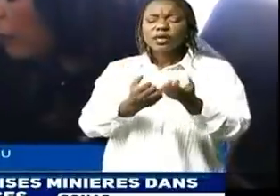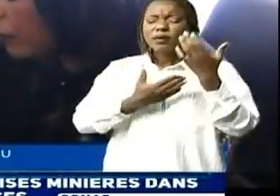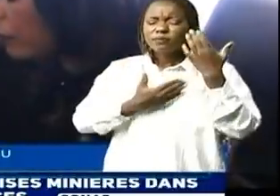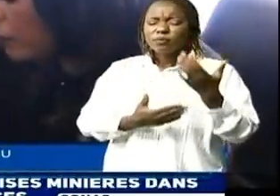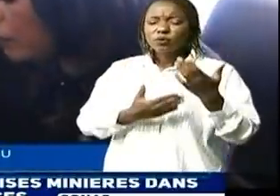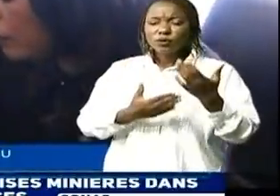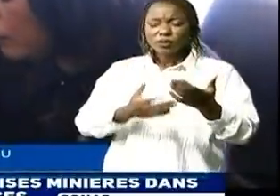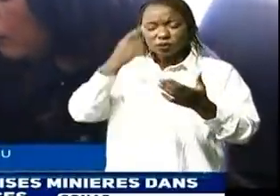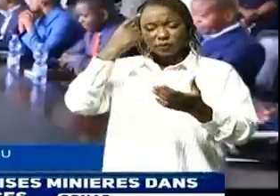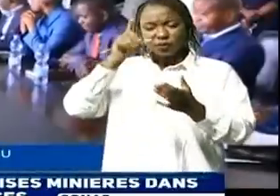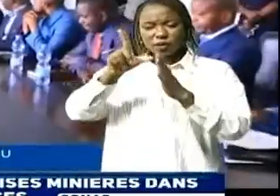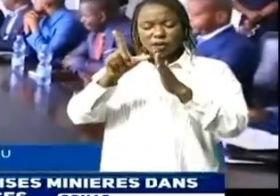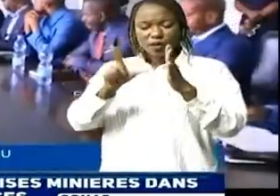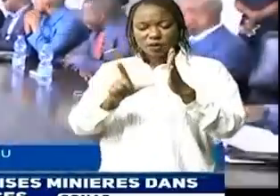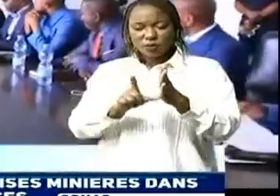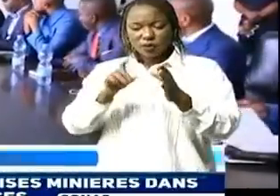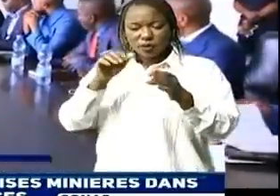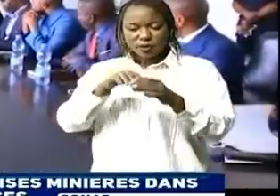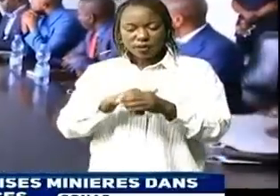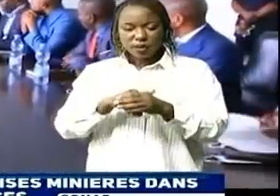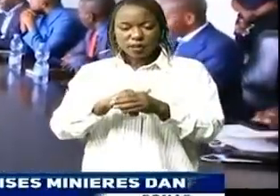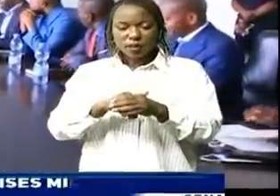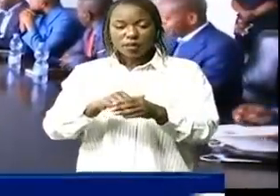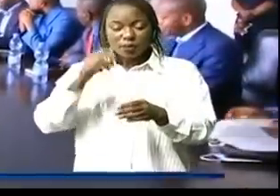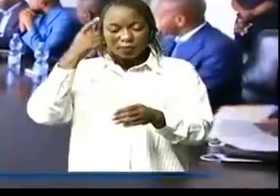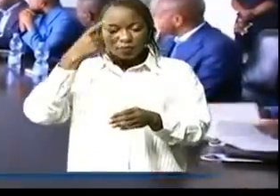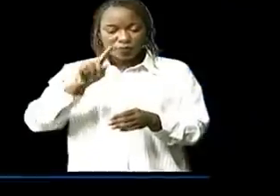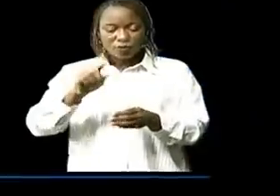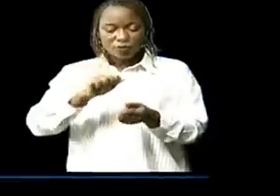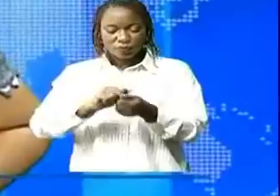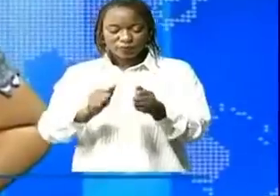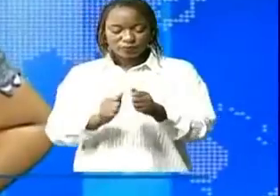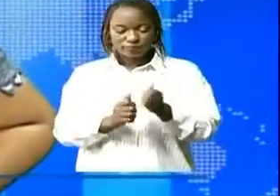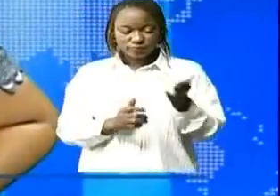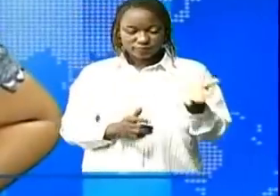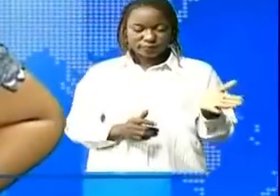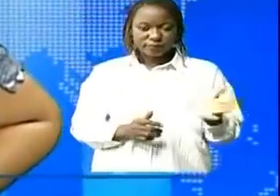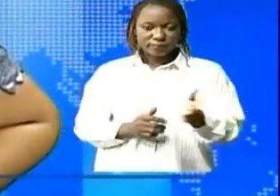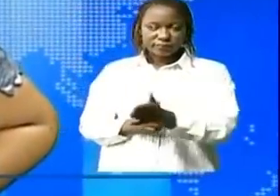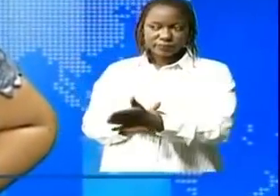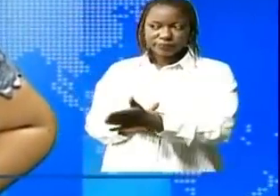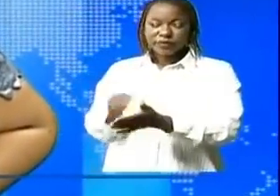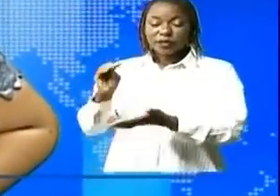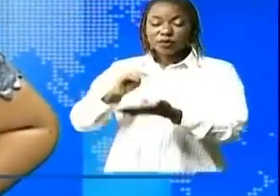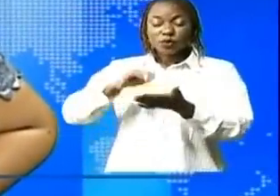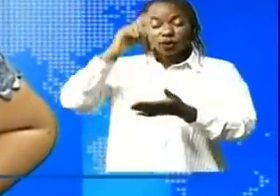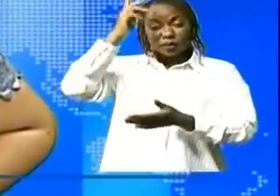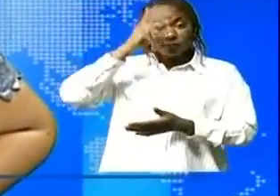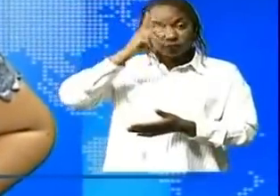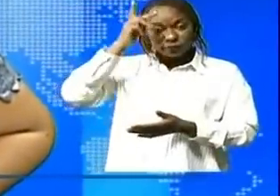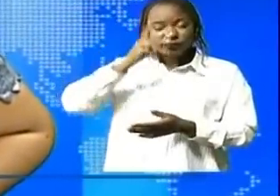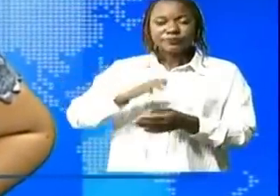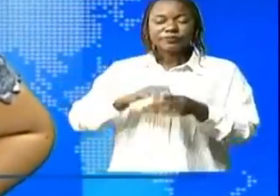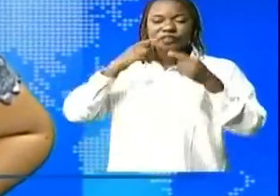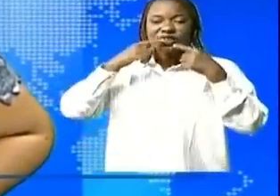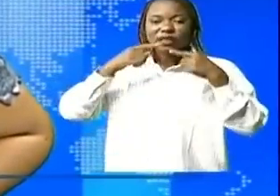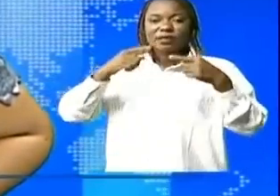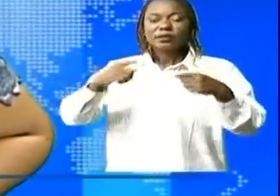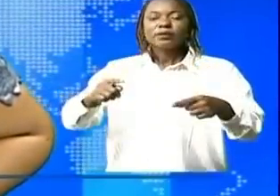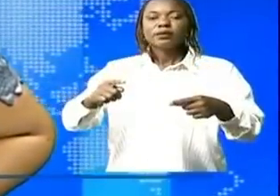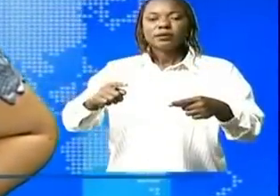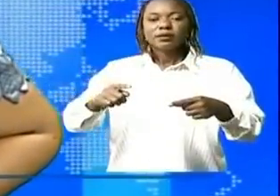conformité avec la loi dans le traitement des cas de sinistres. Et en politique, ils ont annoncé l'éviction